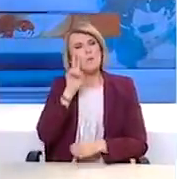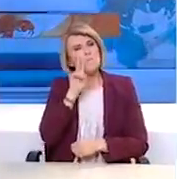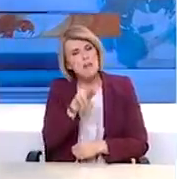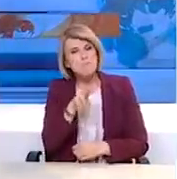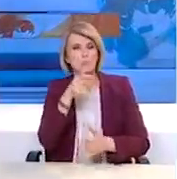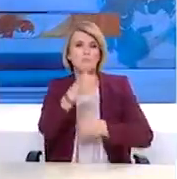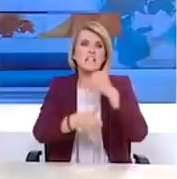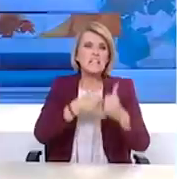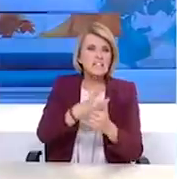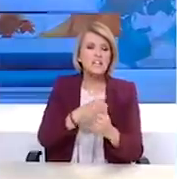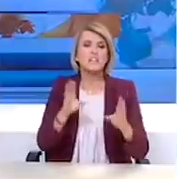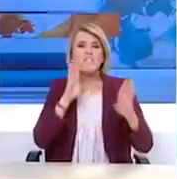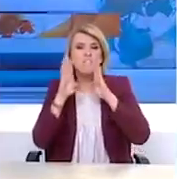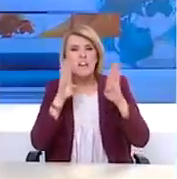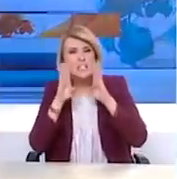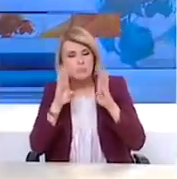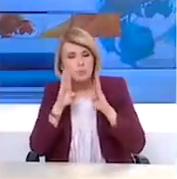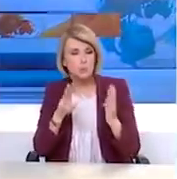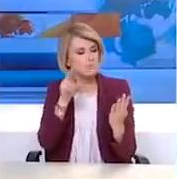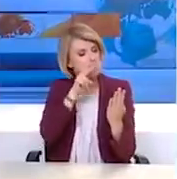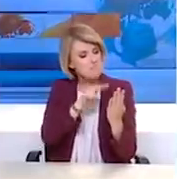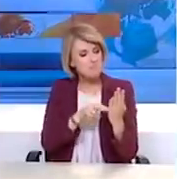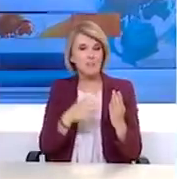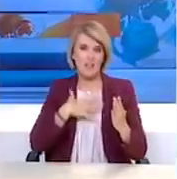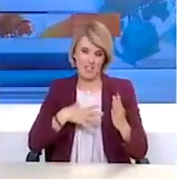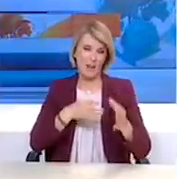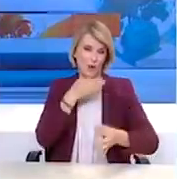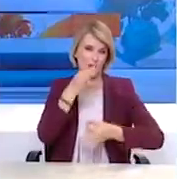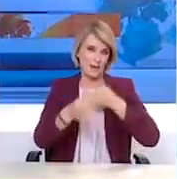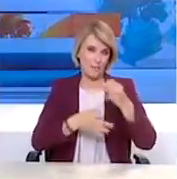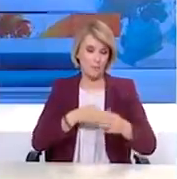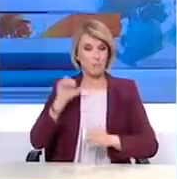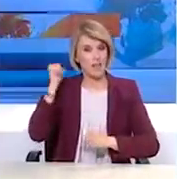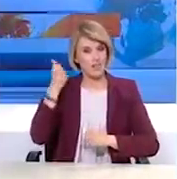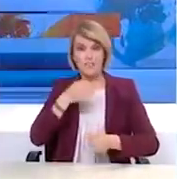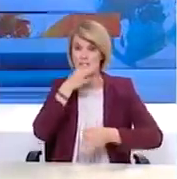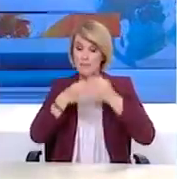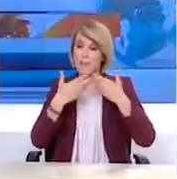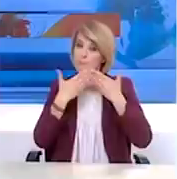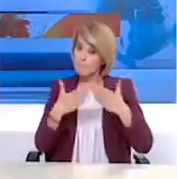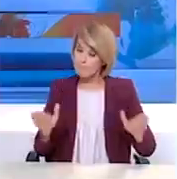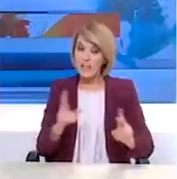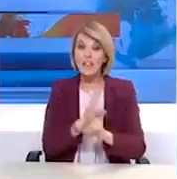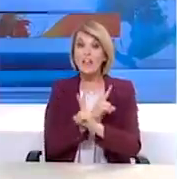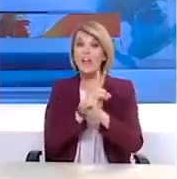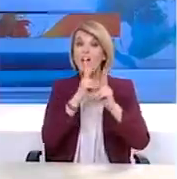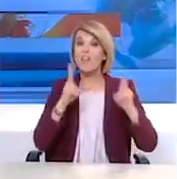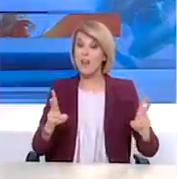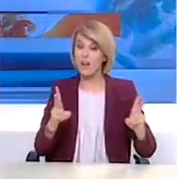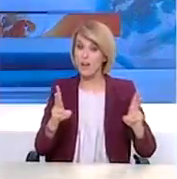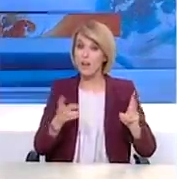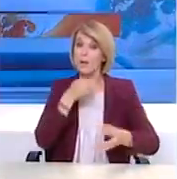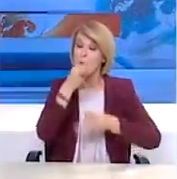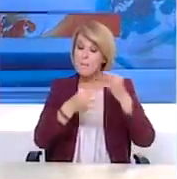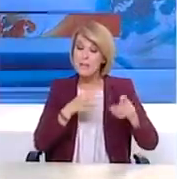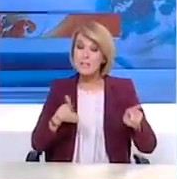στα social media, θα ήθελα να επιθυμίσω το εξής. Είπαμε χθες με μεγάλη σαφήνεια και το τόνισε και η Ιερά Σύνοδος ότι